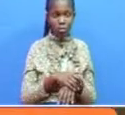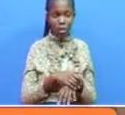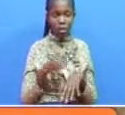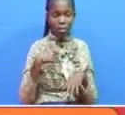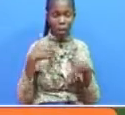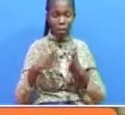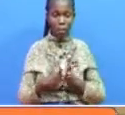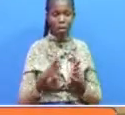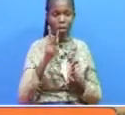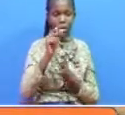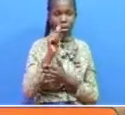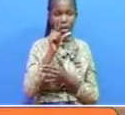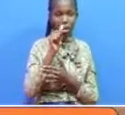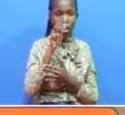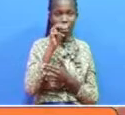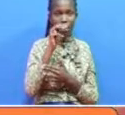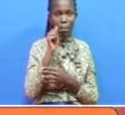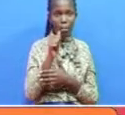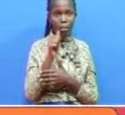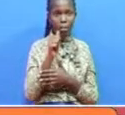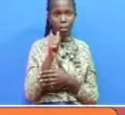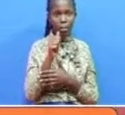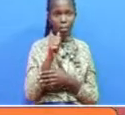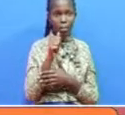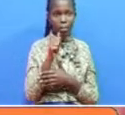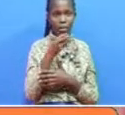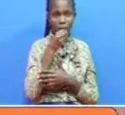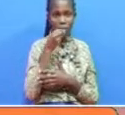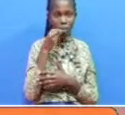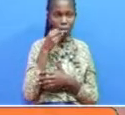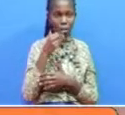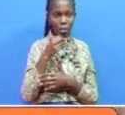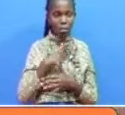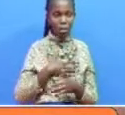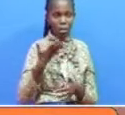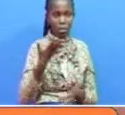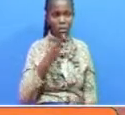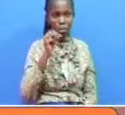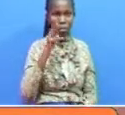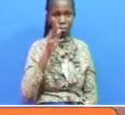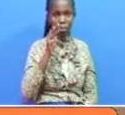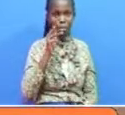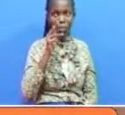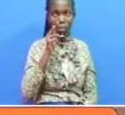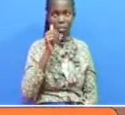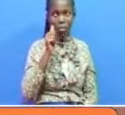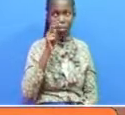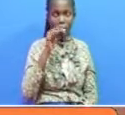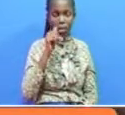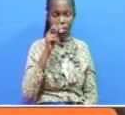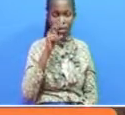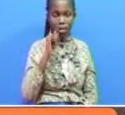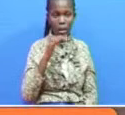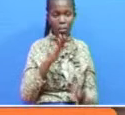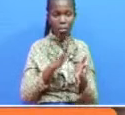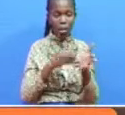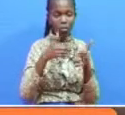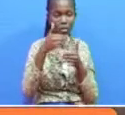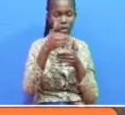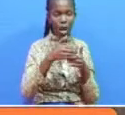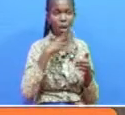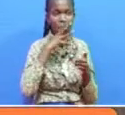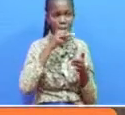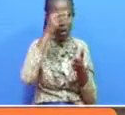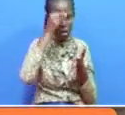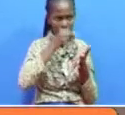ito ya kalama na kwa kwa ni mwanyani ke makimweku ya Masaku. Itina kwitha